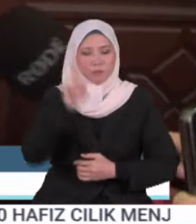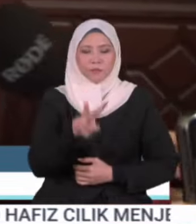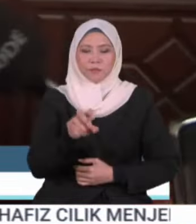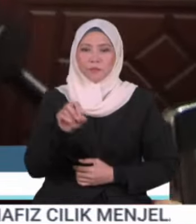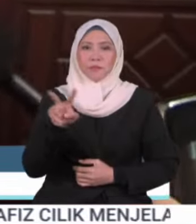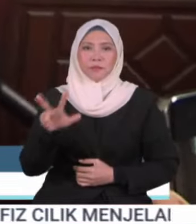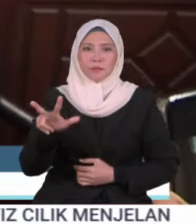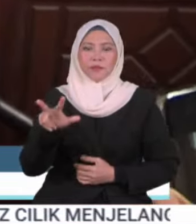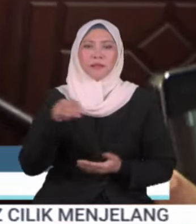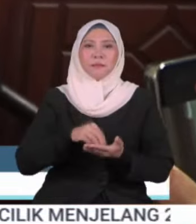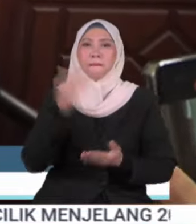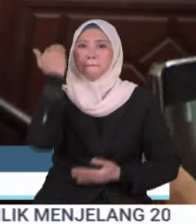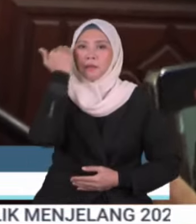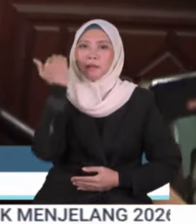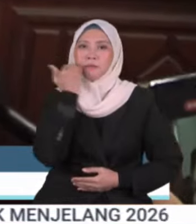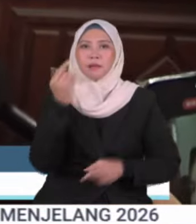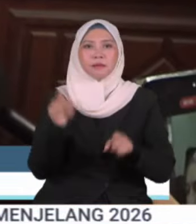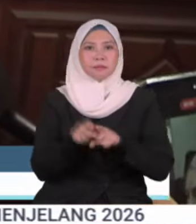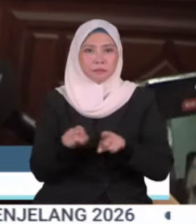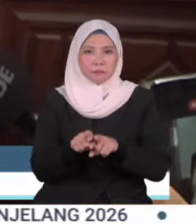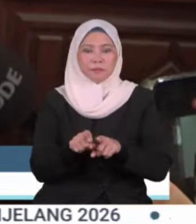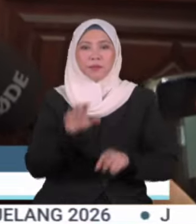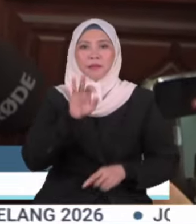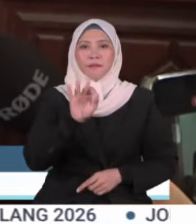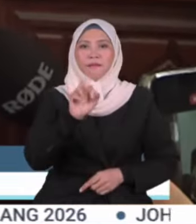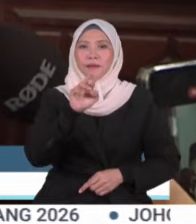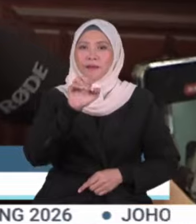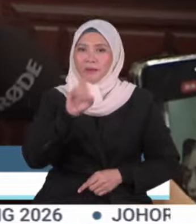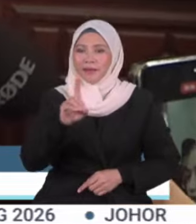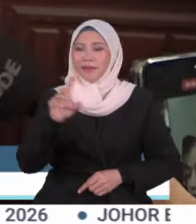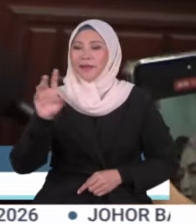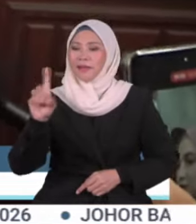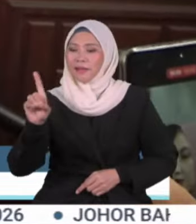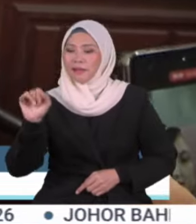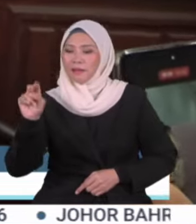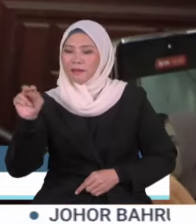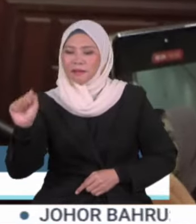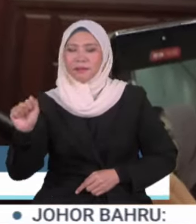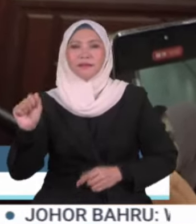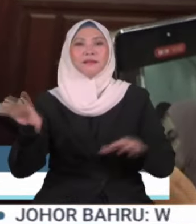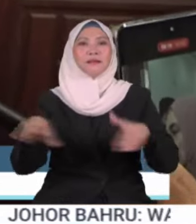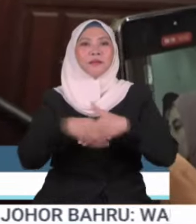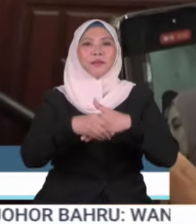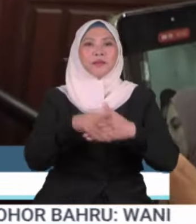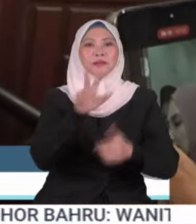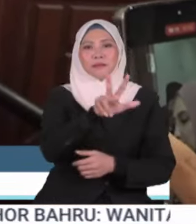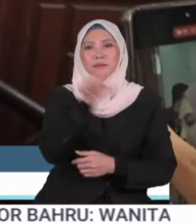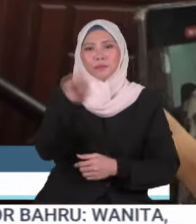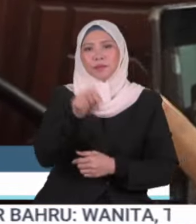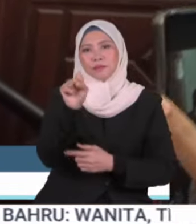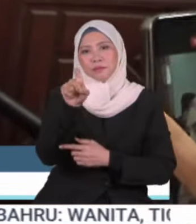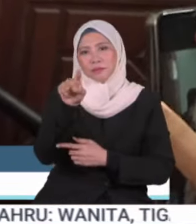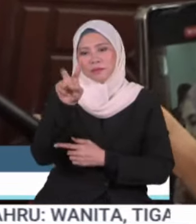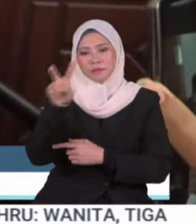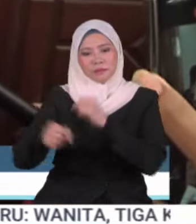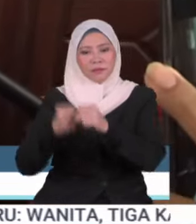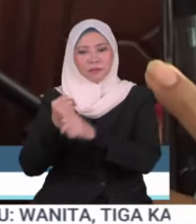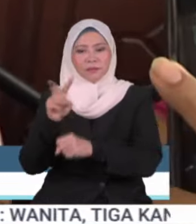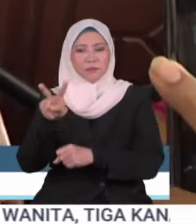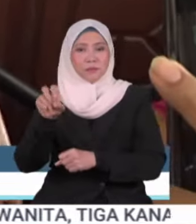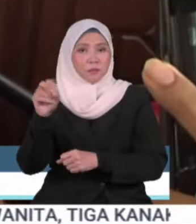2003 di Mahkamah sama Farid dan Diana mendirikan rumah tangga pada 3 November 2012